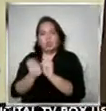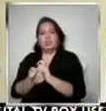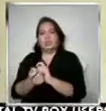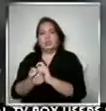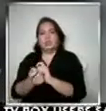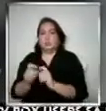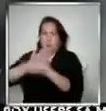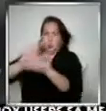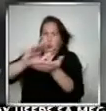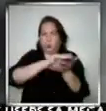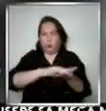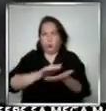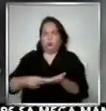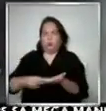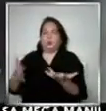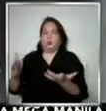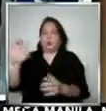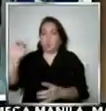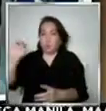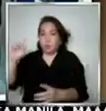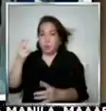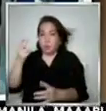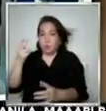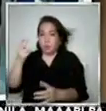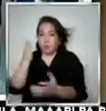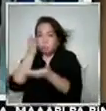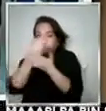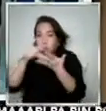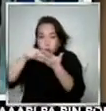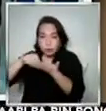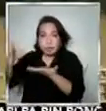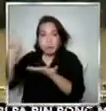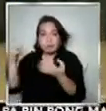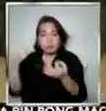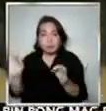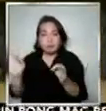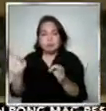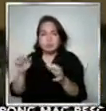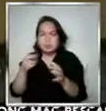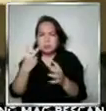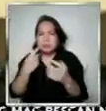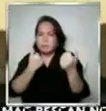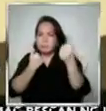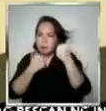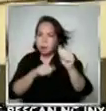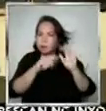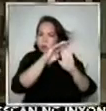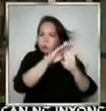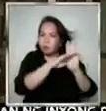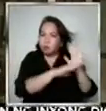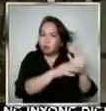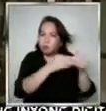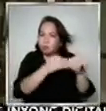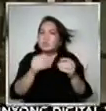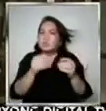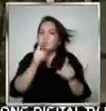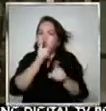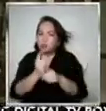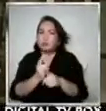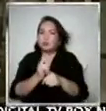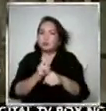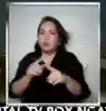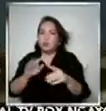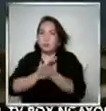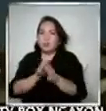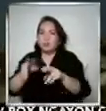na rin kanina ng DOH at ng City Health Office para masigurong natupad ang lahat ng guidelines para sa isang quarantine facility. Inaasahan sa susunod na linggo